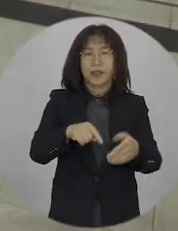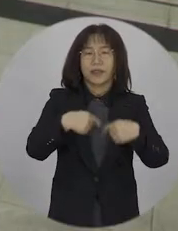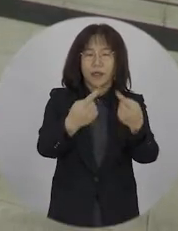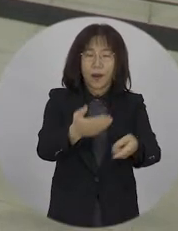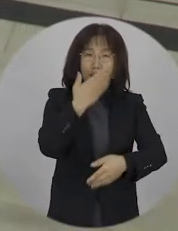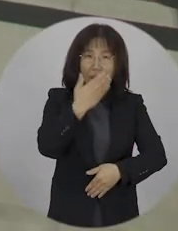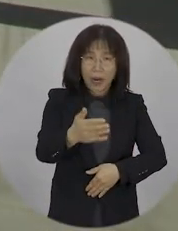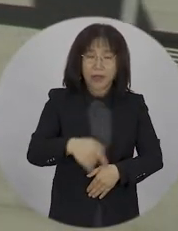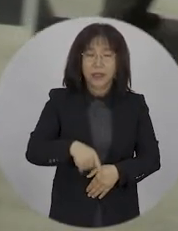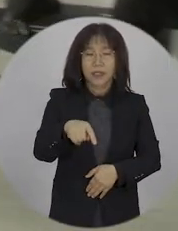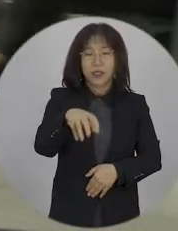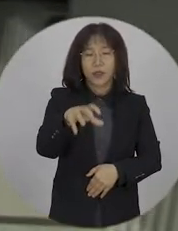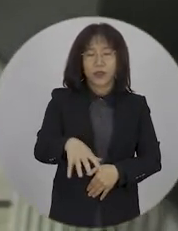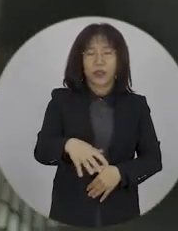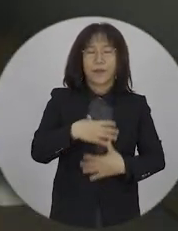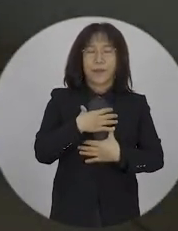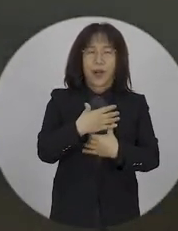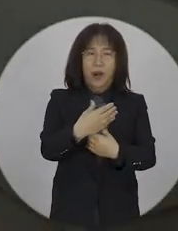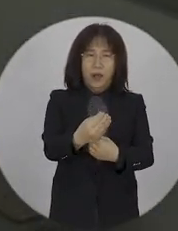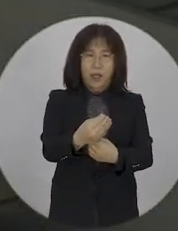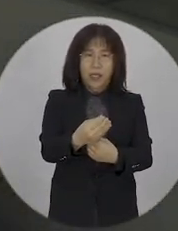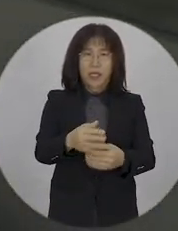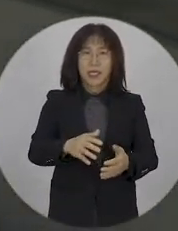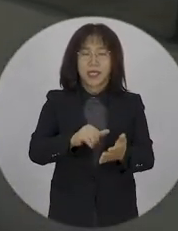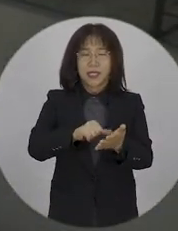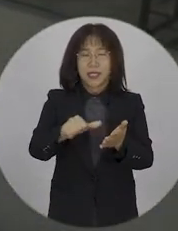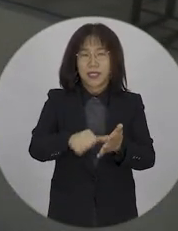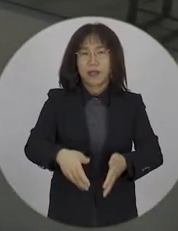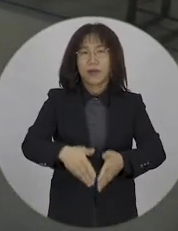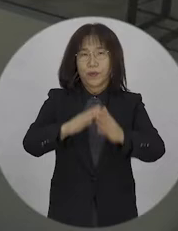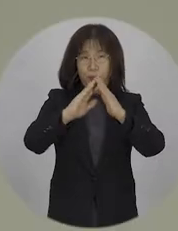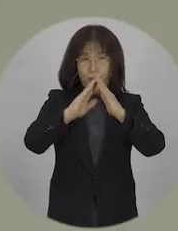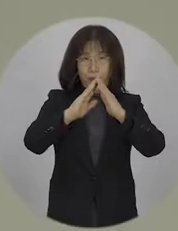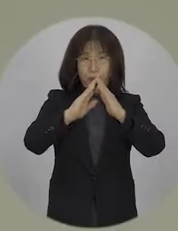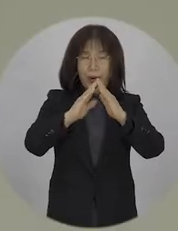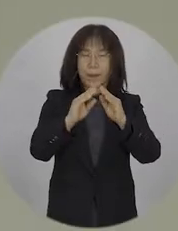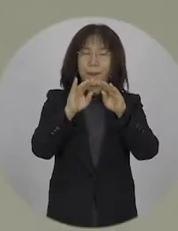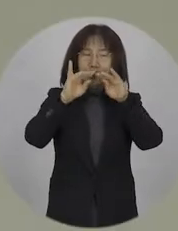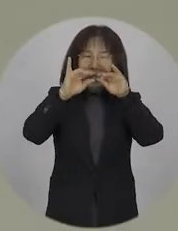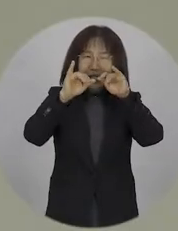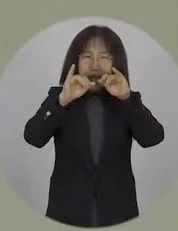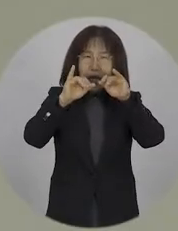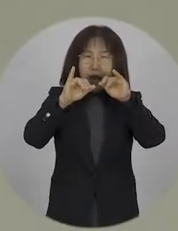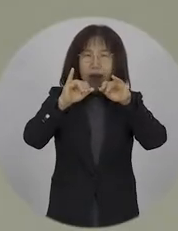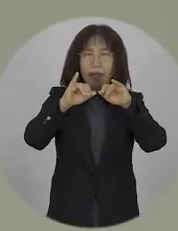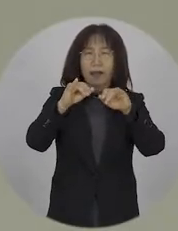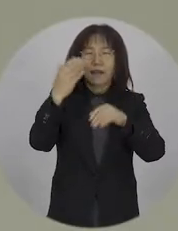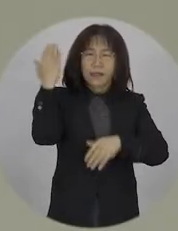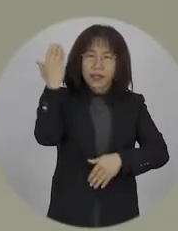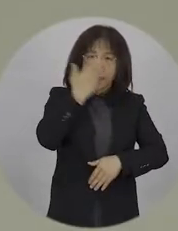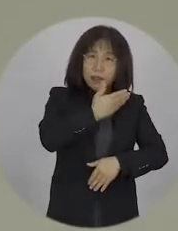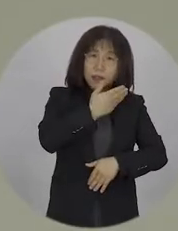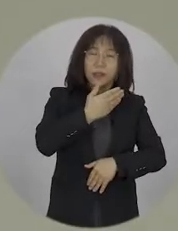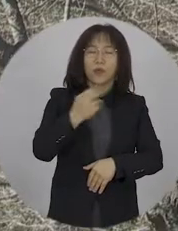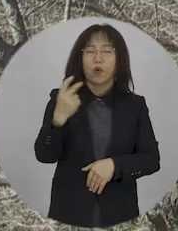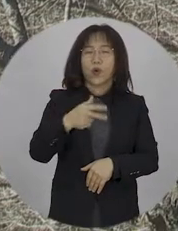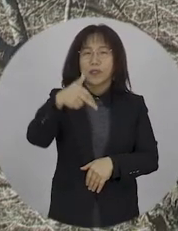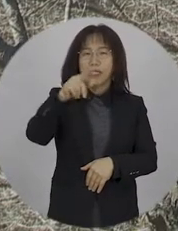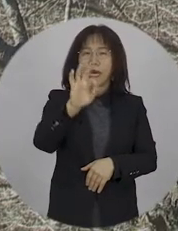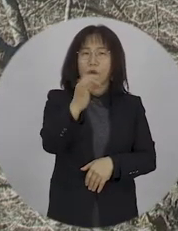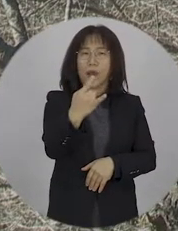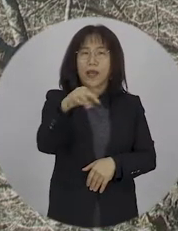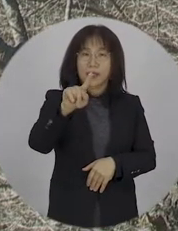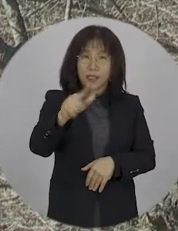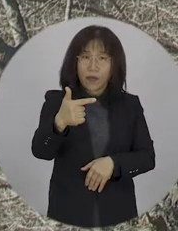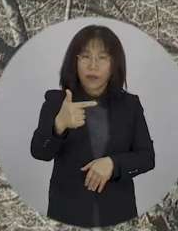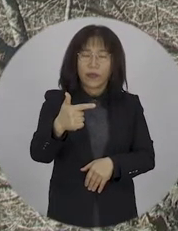공간 곳곳에는 다양한 최첨단 편의시설이 구비되어 있습니다. 천장에는 미세먼지 정화 장치와 의료기관 수준의